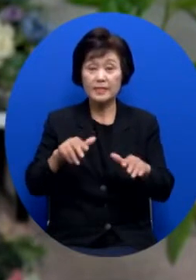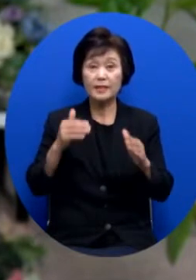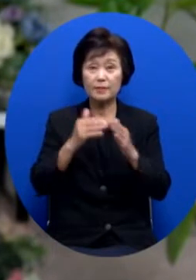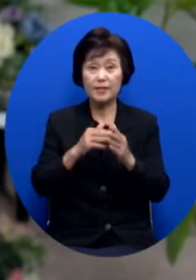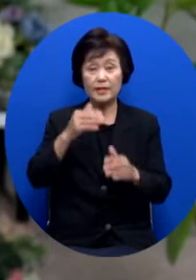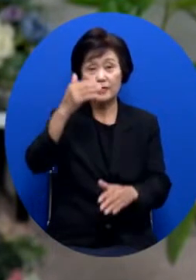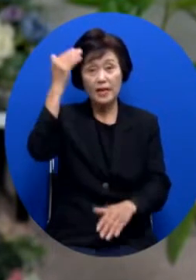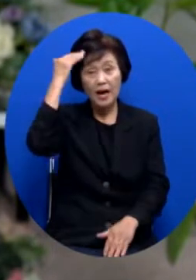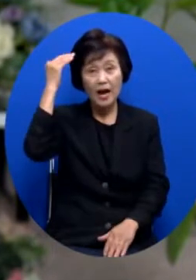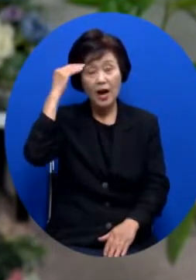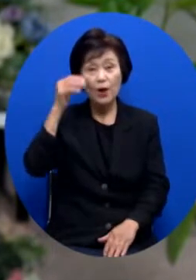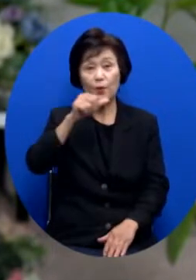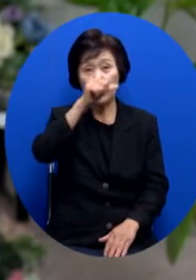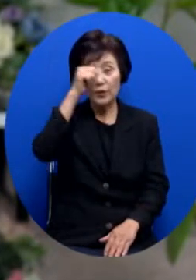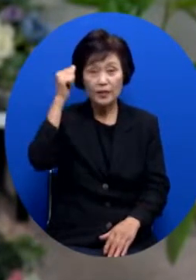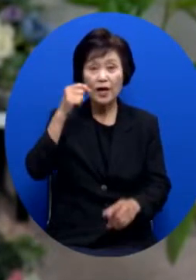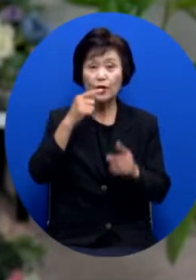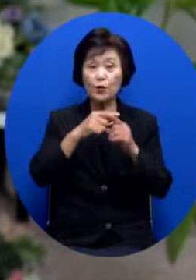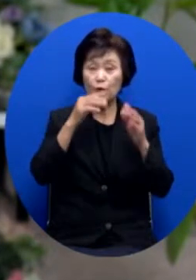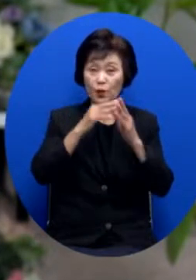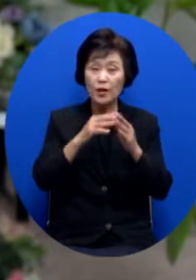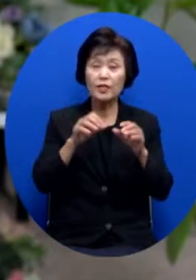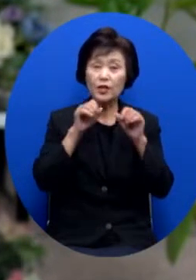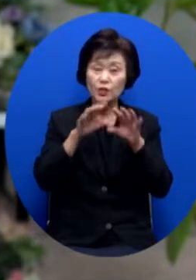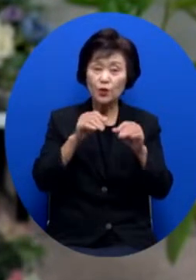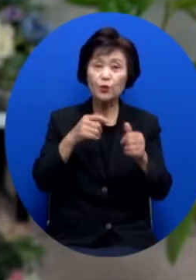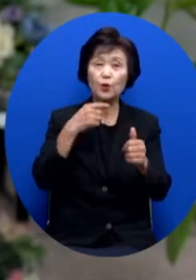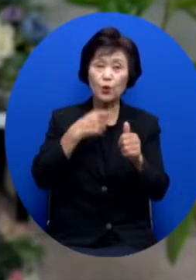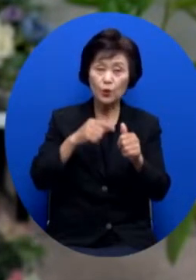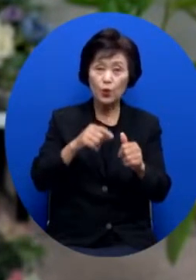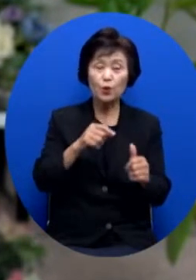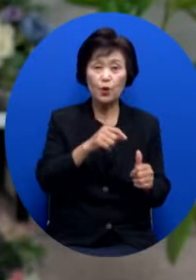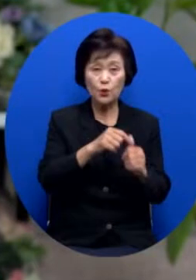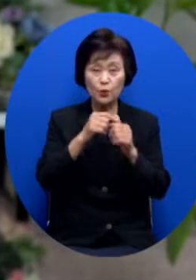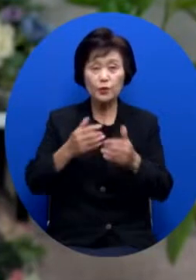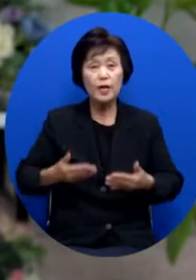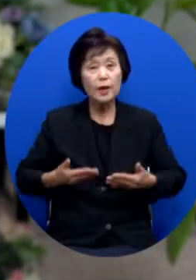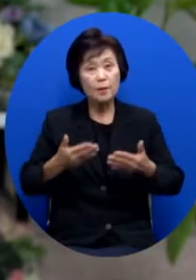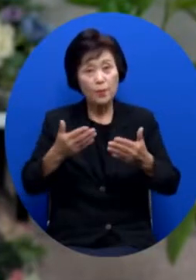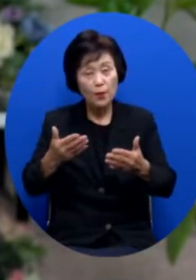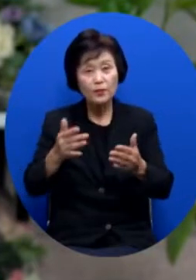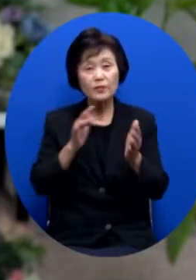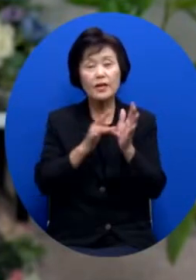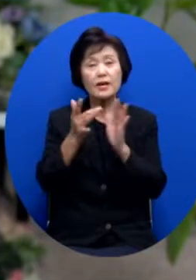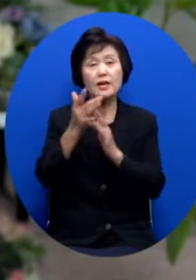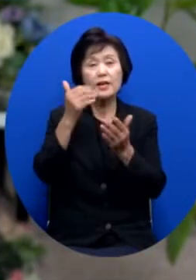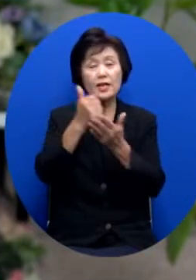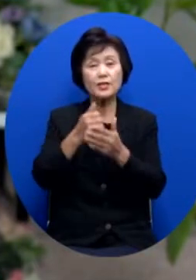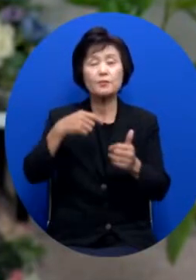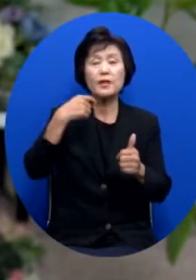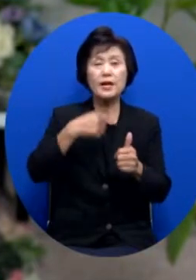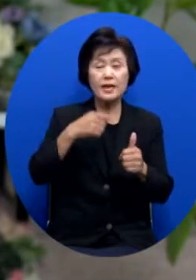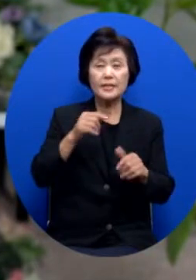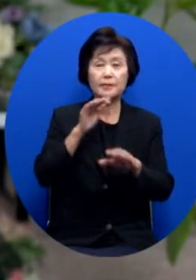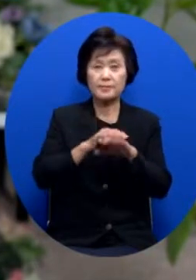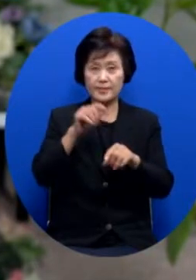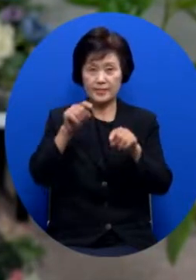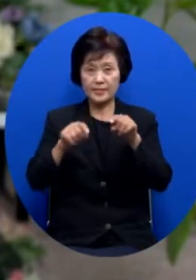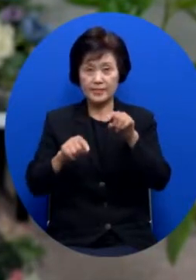한국장로교회는 선교와 교육 구제와 봉사로 예수님의 가르침을